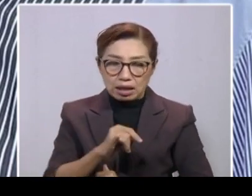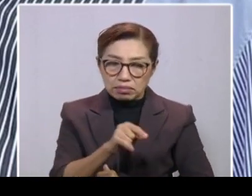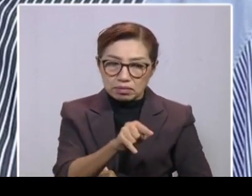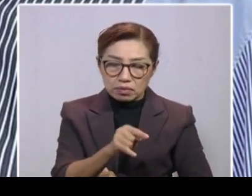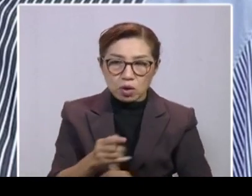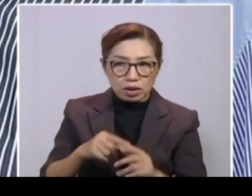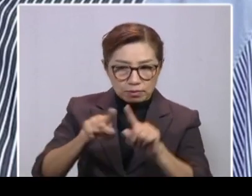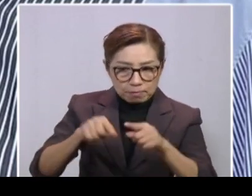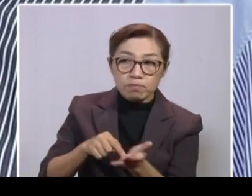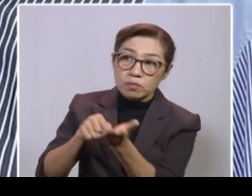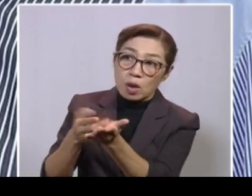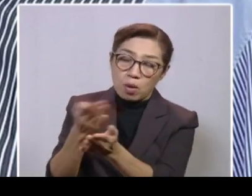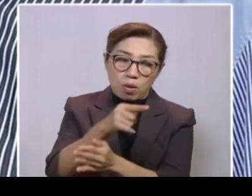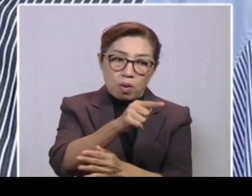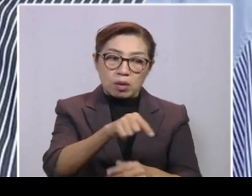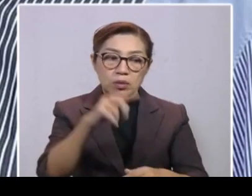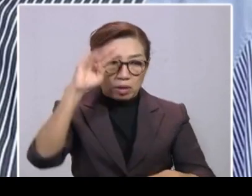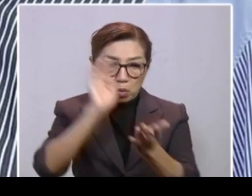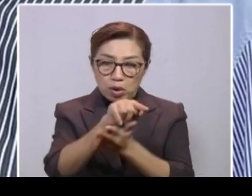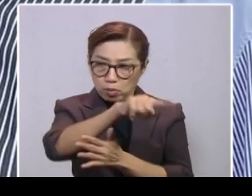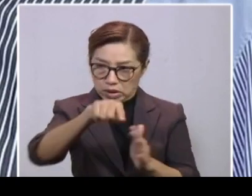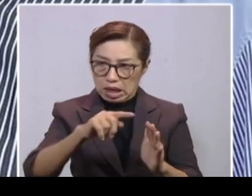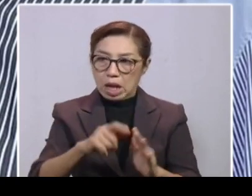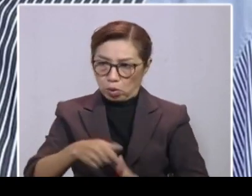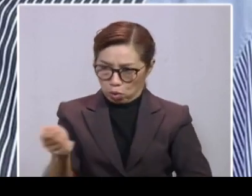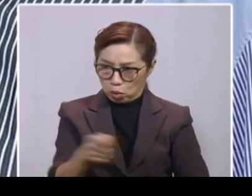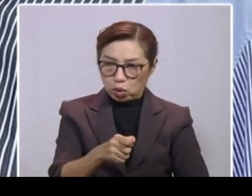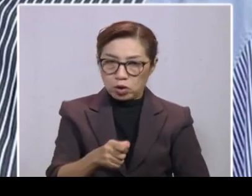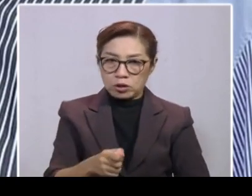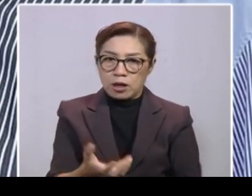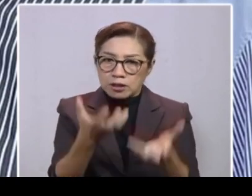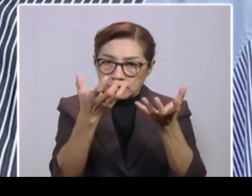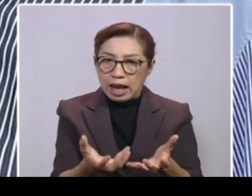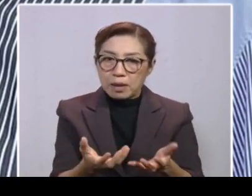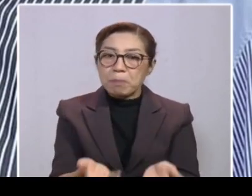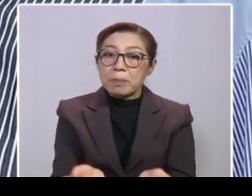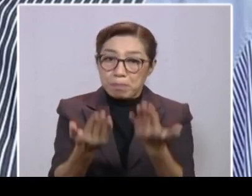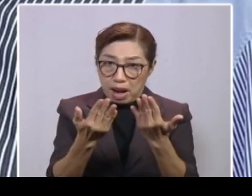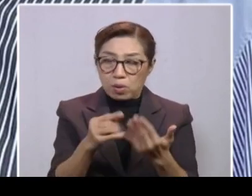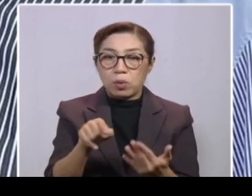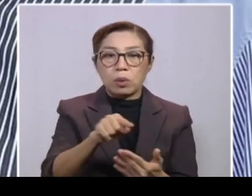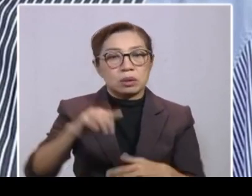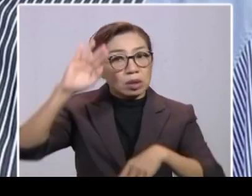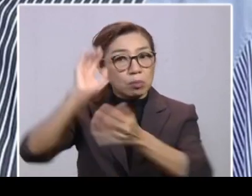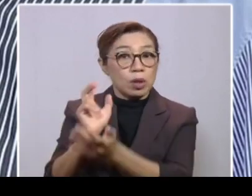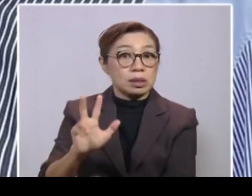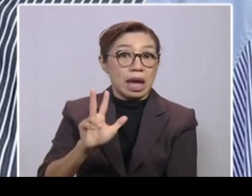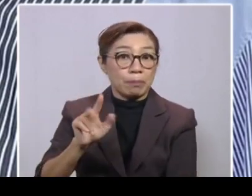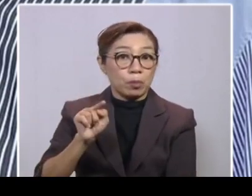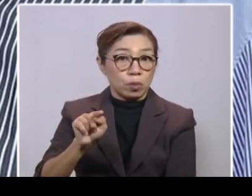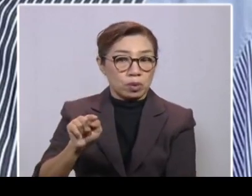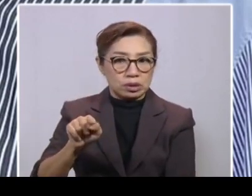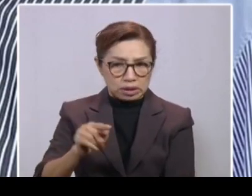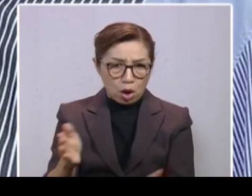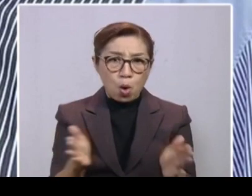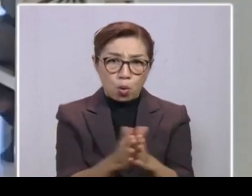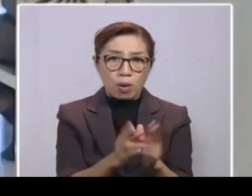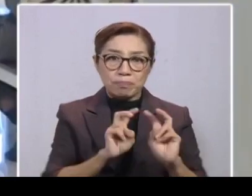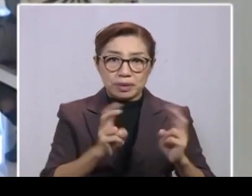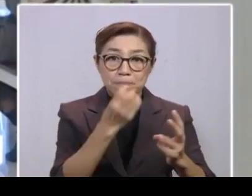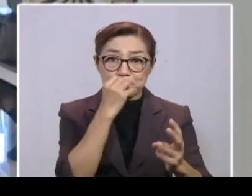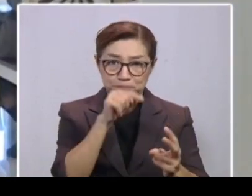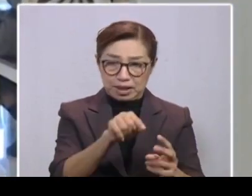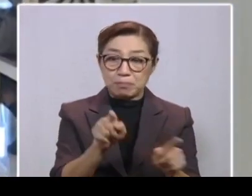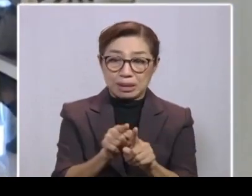ตำรวจที่อยู่ในที่เกิดเหตุต่อไปก็ลดหลั่นกันไปนะครับโทษเบาไปหาหนักส่วนตำรวจอีก 3นายที่พบว่าอยู่ในที่เกิดเหตุเนี่ยนะ